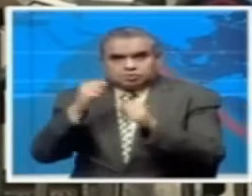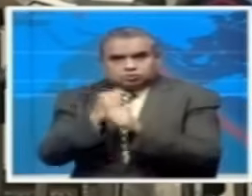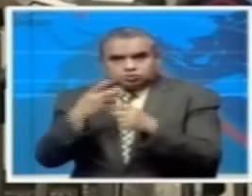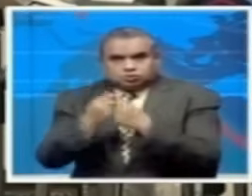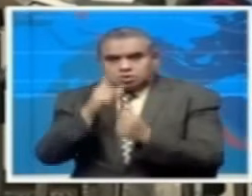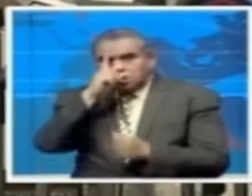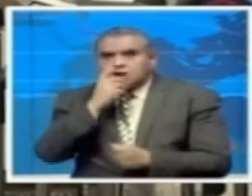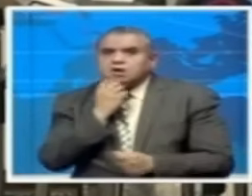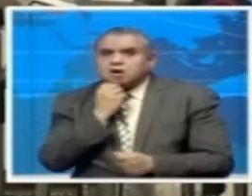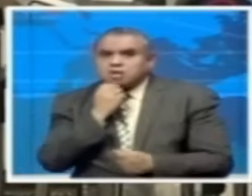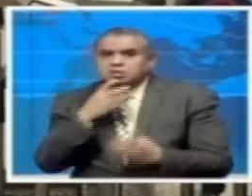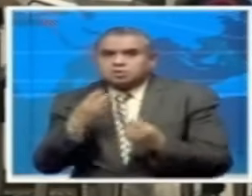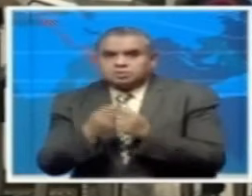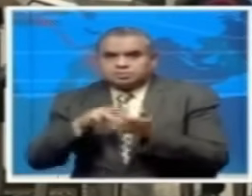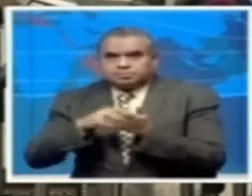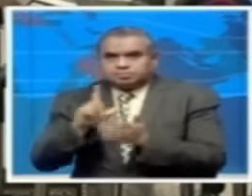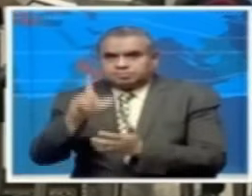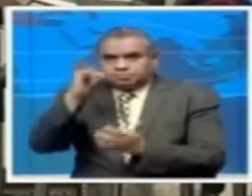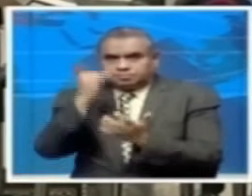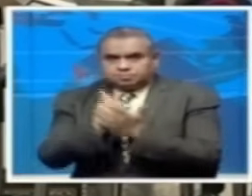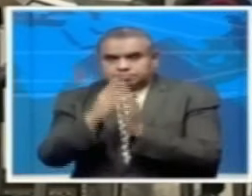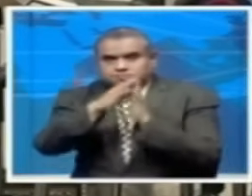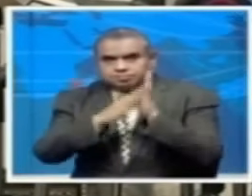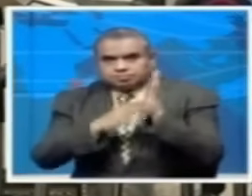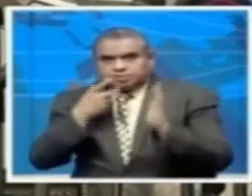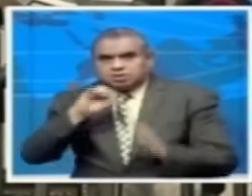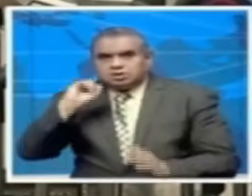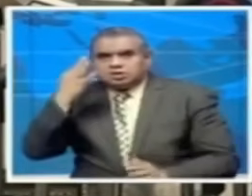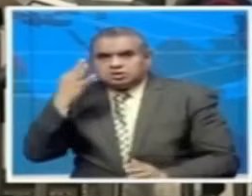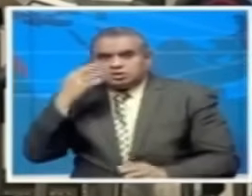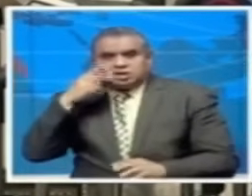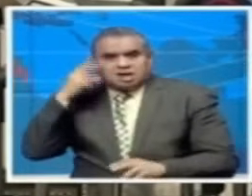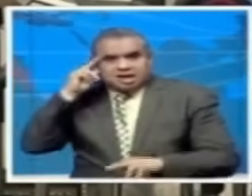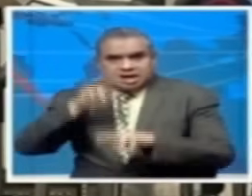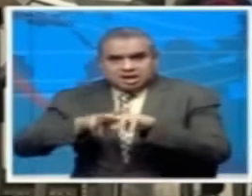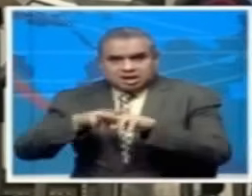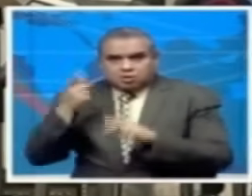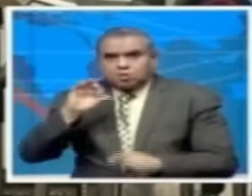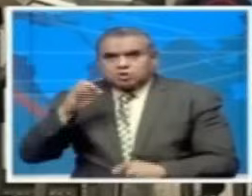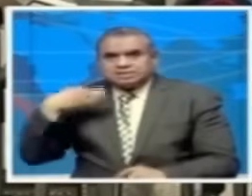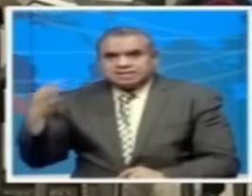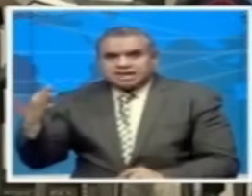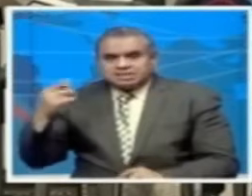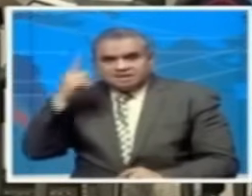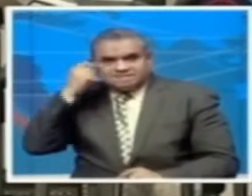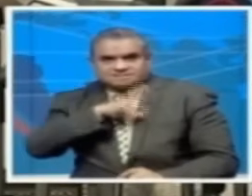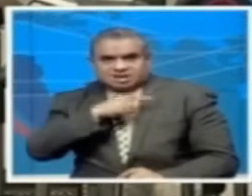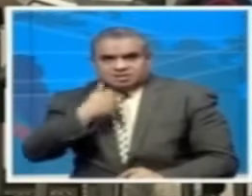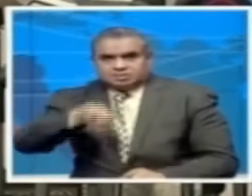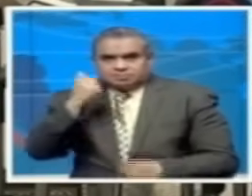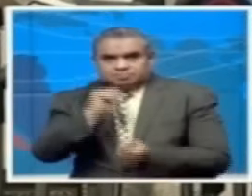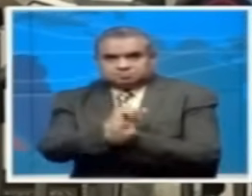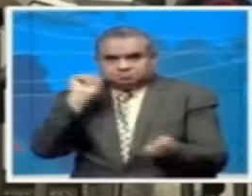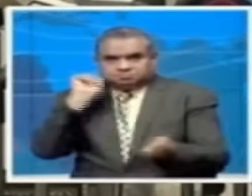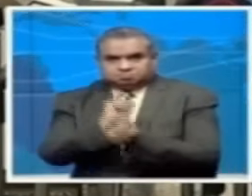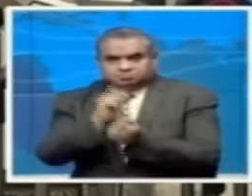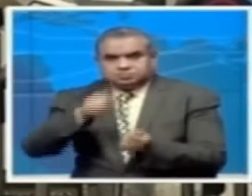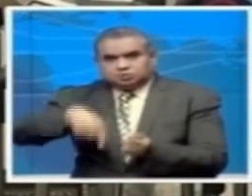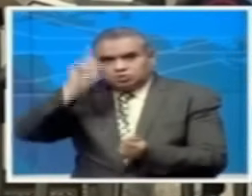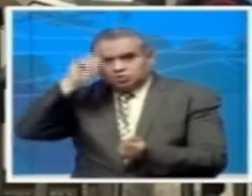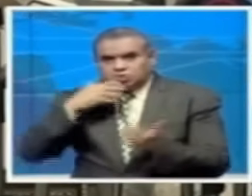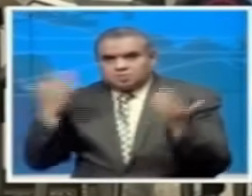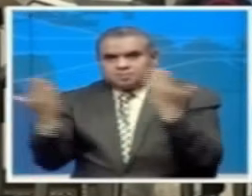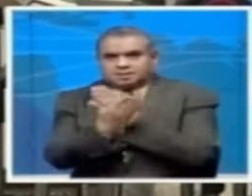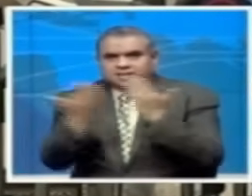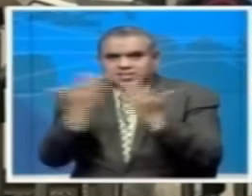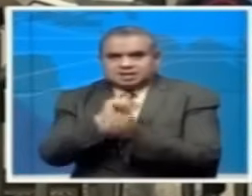قطر، وتعلن تسلم قائمة ب13 إسرائيليا و39 فلسطينيا من المقرر تبادلهم